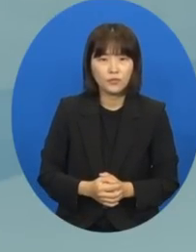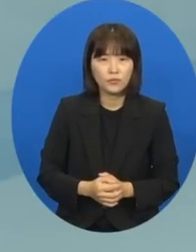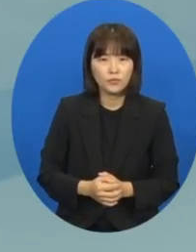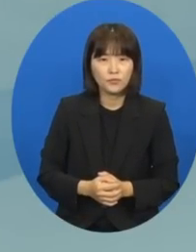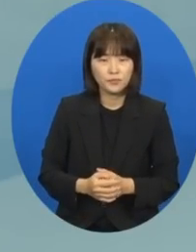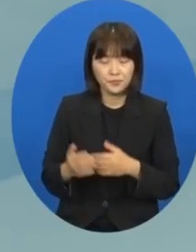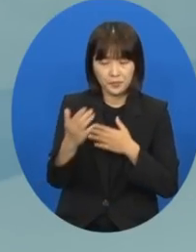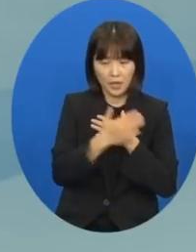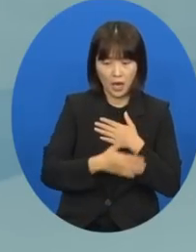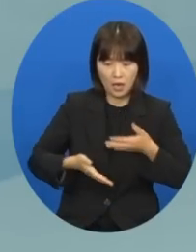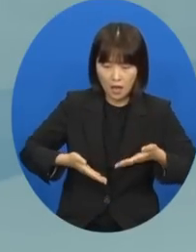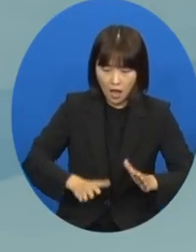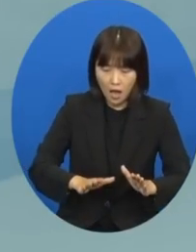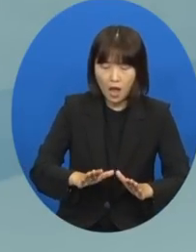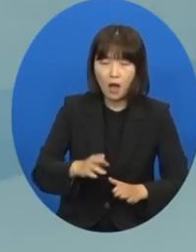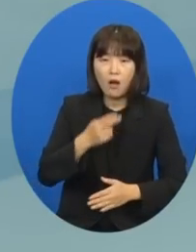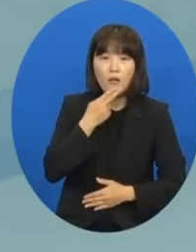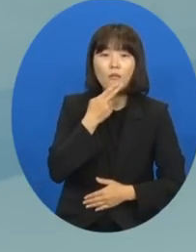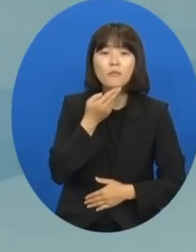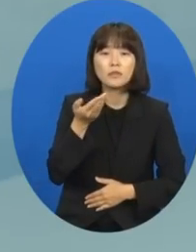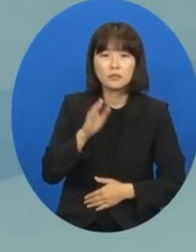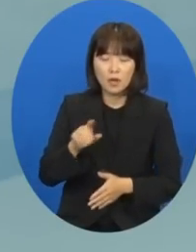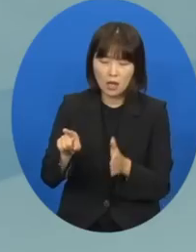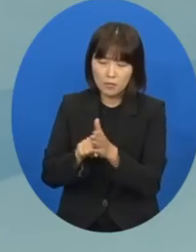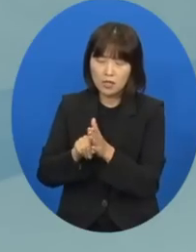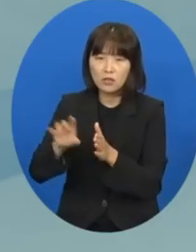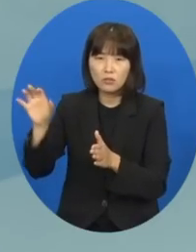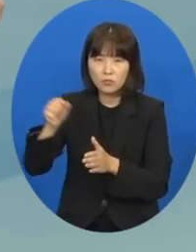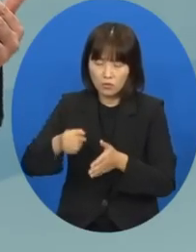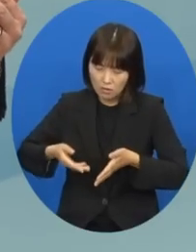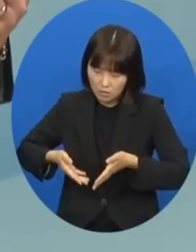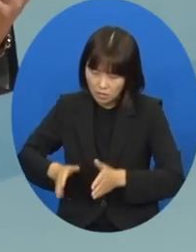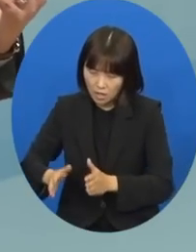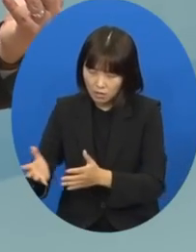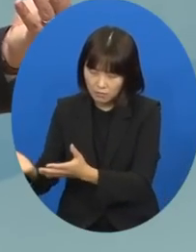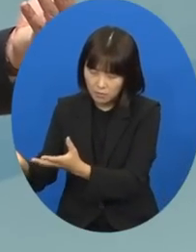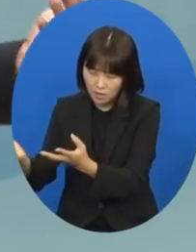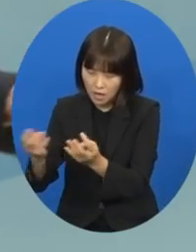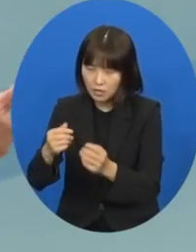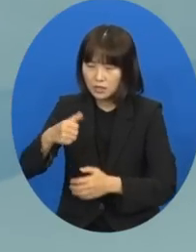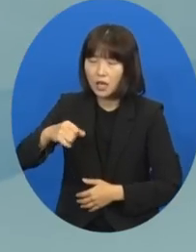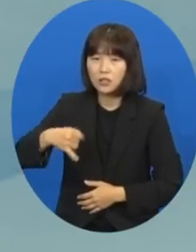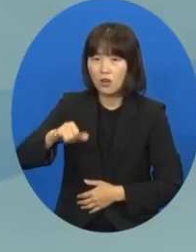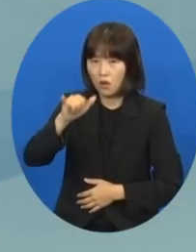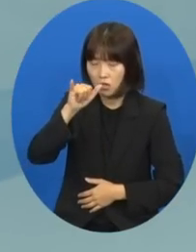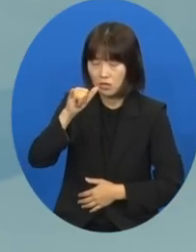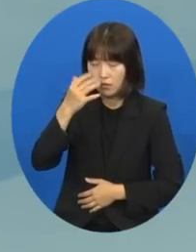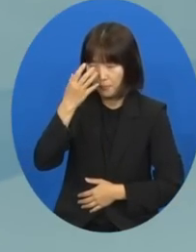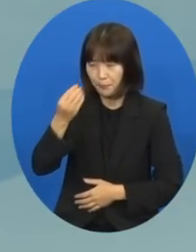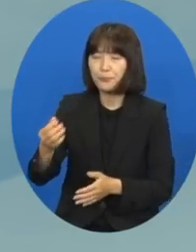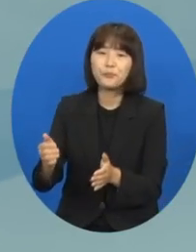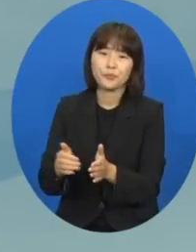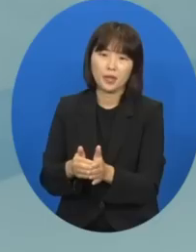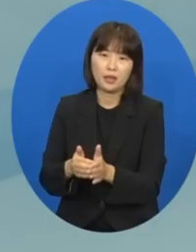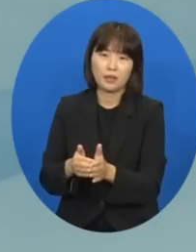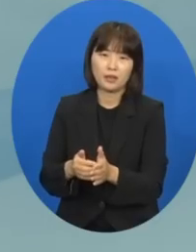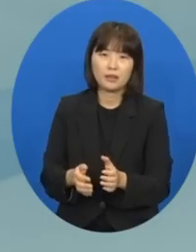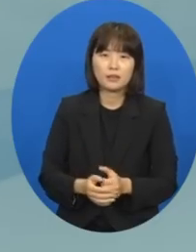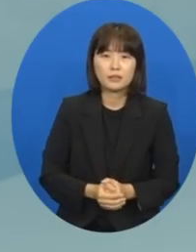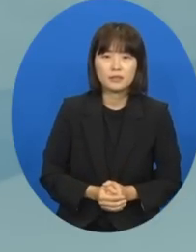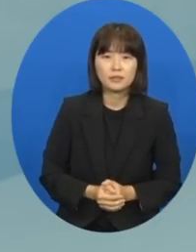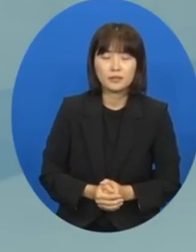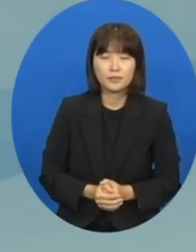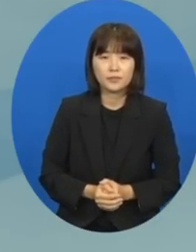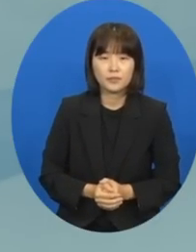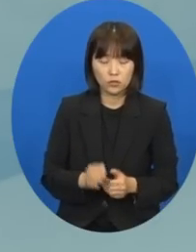육신의 자녀는 낳진 못했지만 믿음으로 낳은 수많은 자녀들이 있는 것을 보게 되었습니다. 여러분, 물론